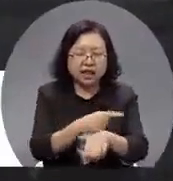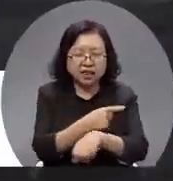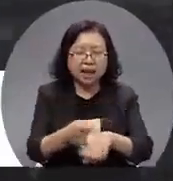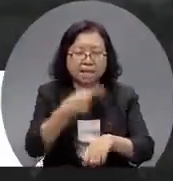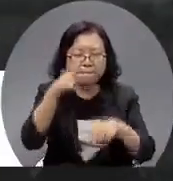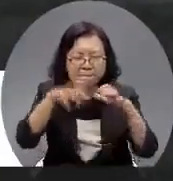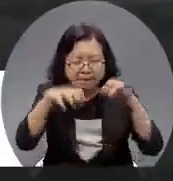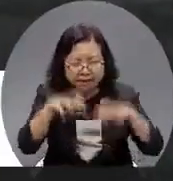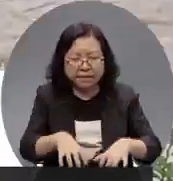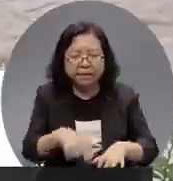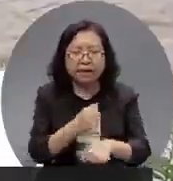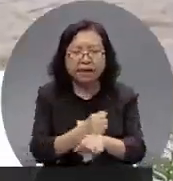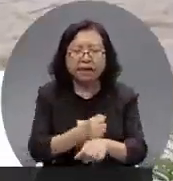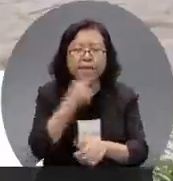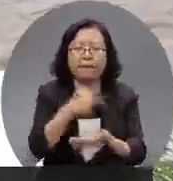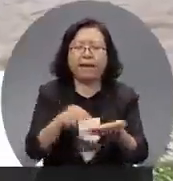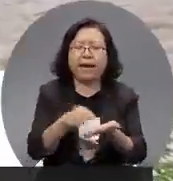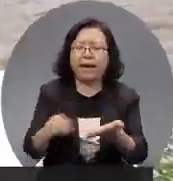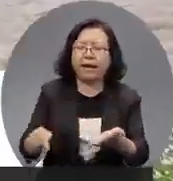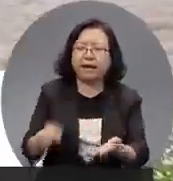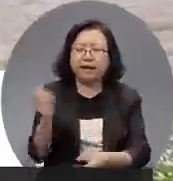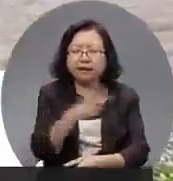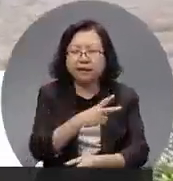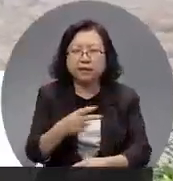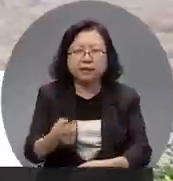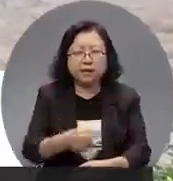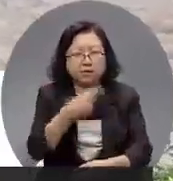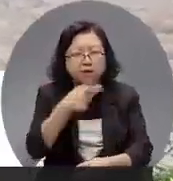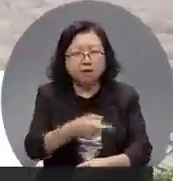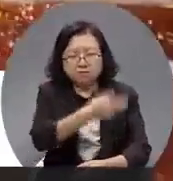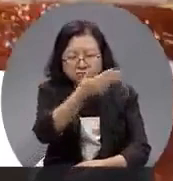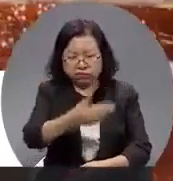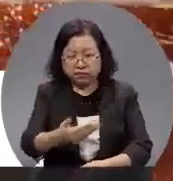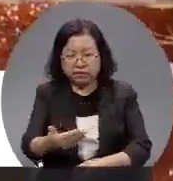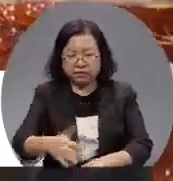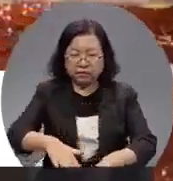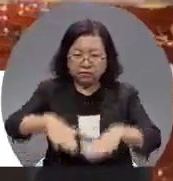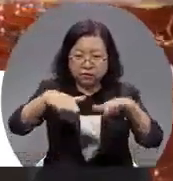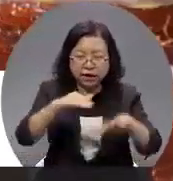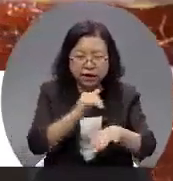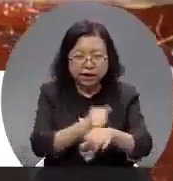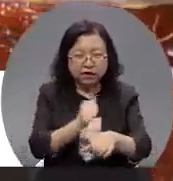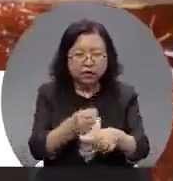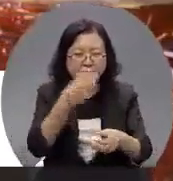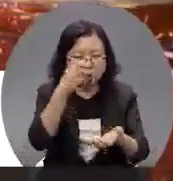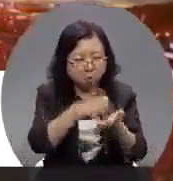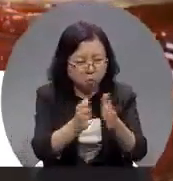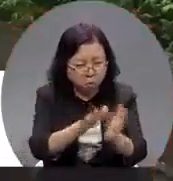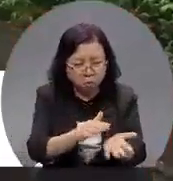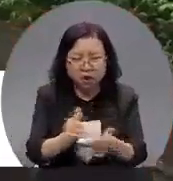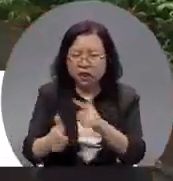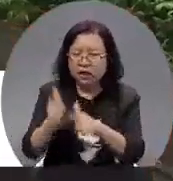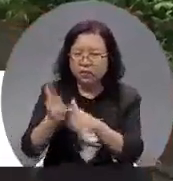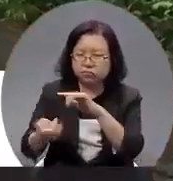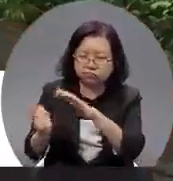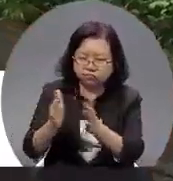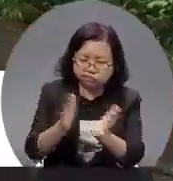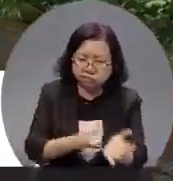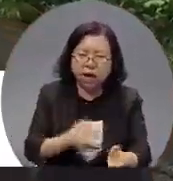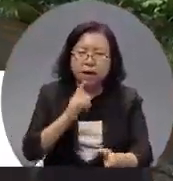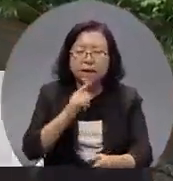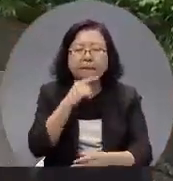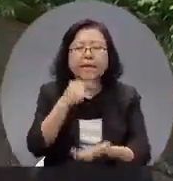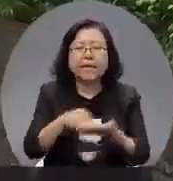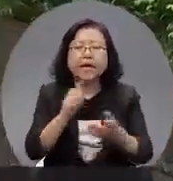잇따랐습니다. 거세진 물살에 강변도로 석축이 떨어져 나가거나 도로 위로 나무가 쓰러지는 등 피해 신고가 40건 가까이